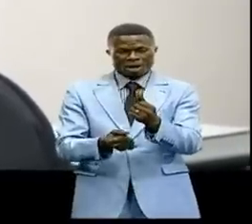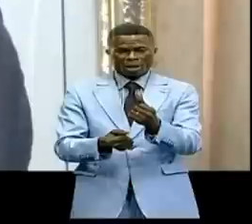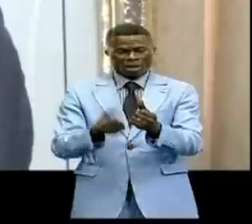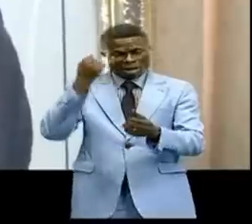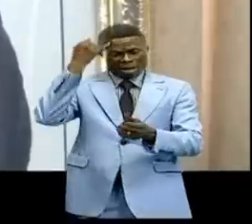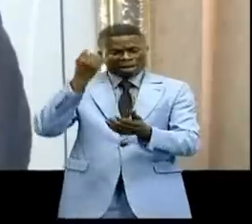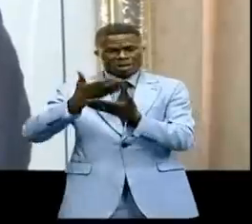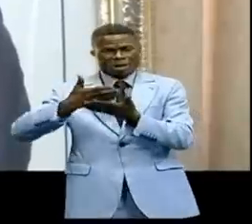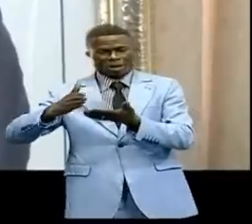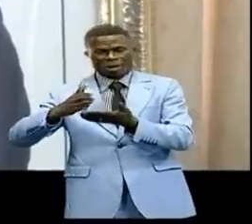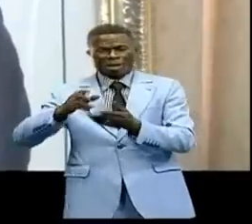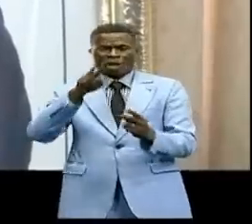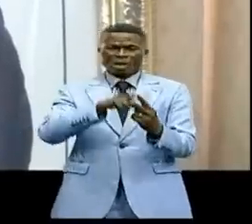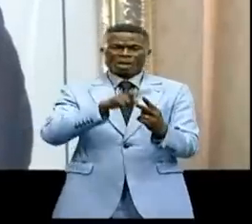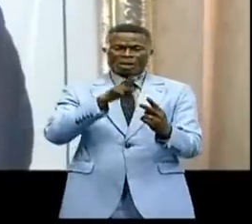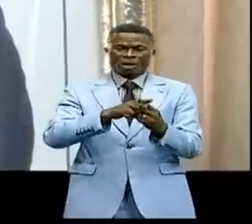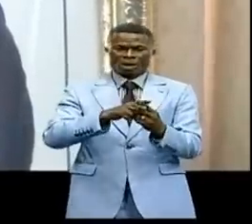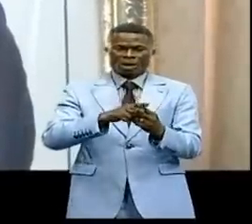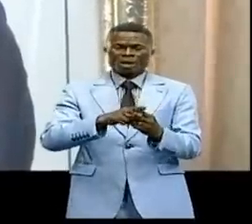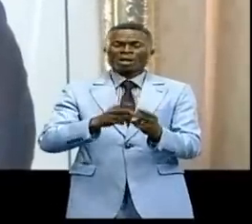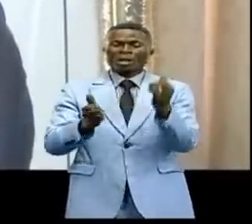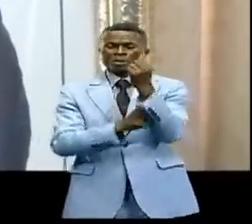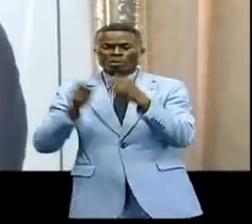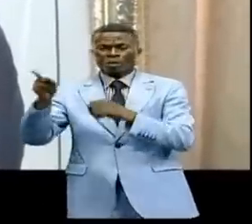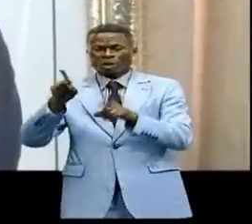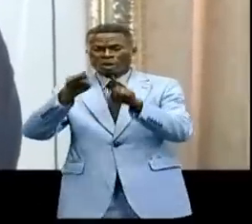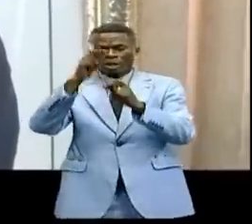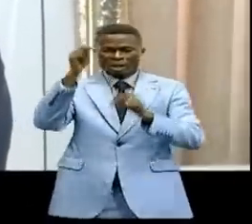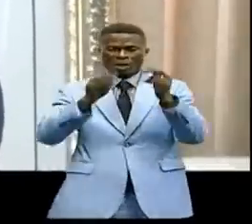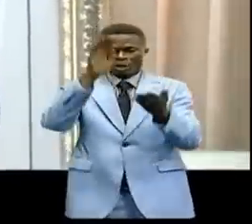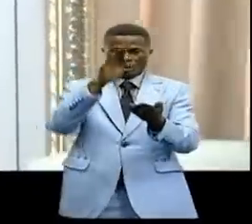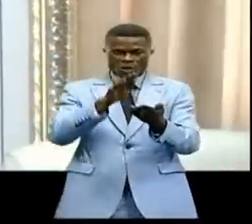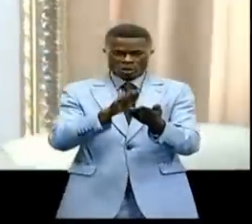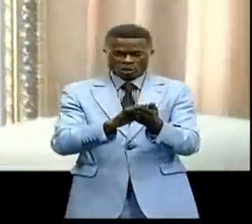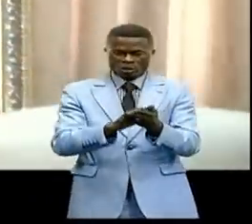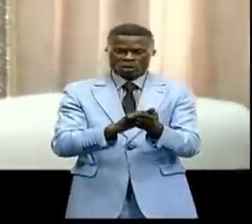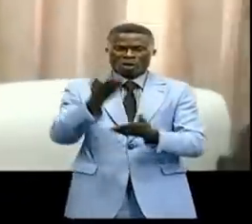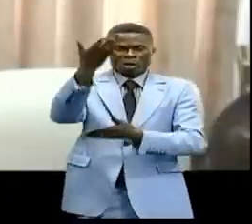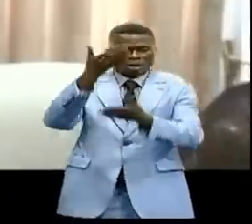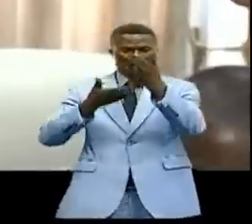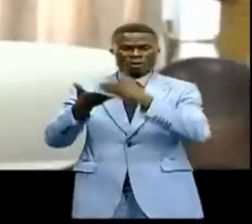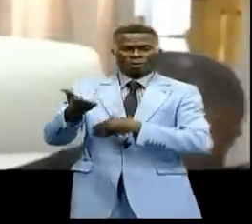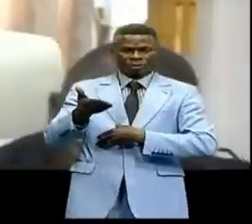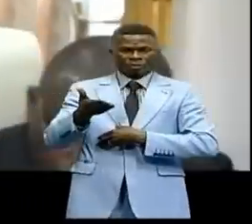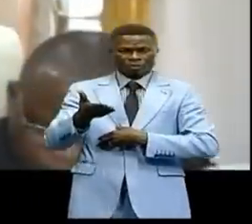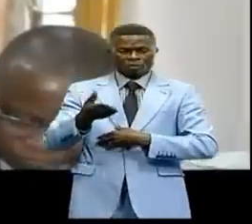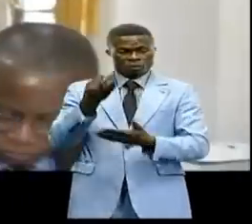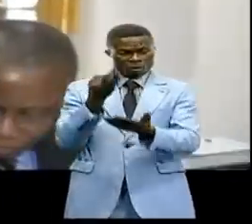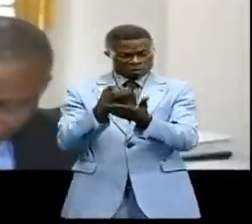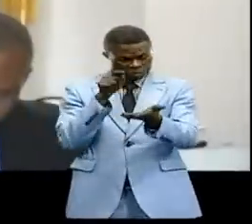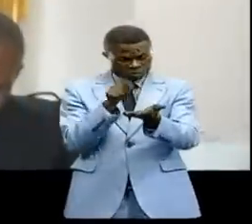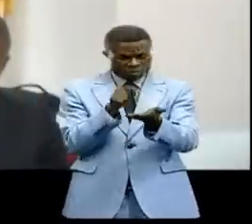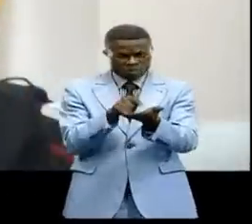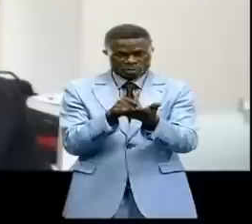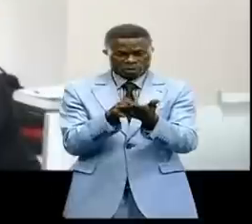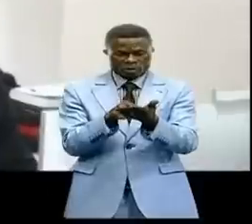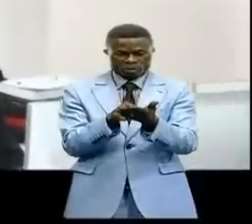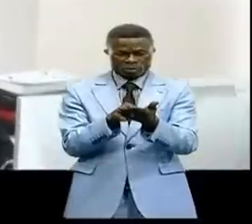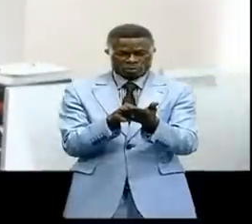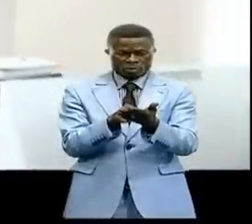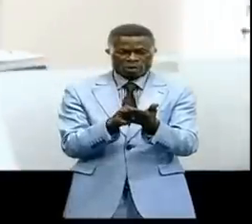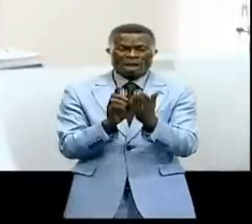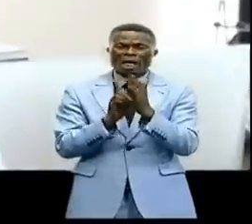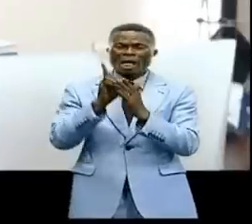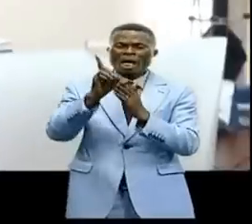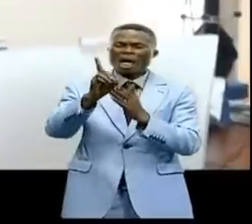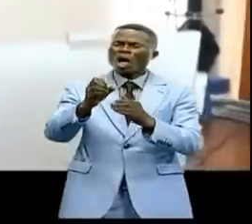initial ou d'une garantie de la part du client ainsi que le niveau réduit des coûts de transaction. Ces modes de financement a connu un